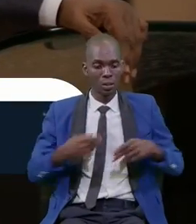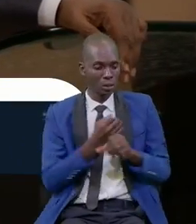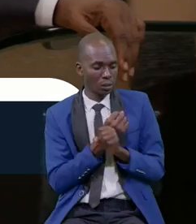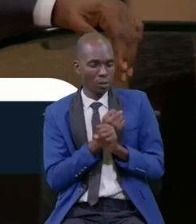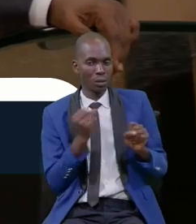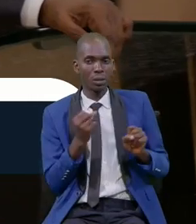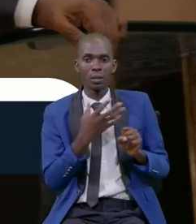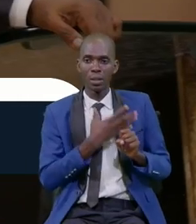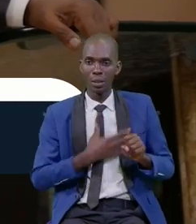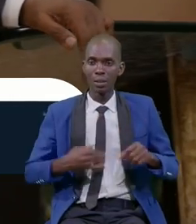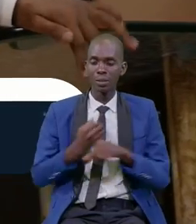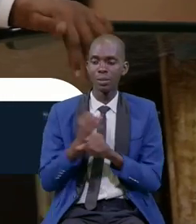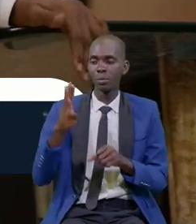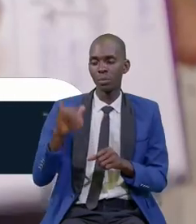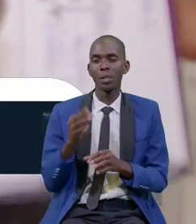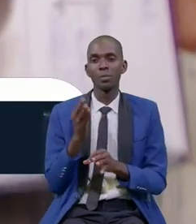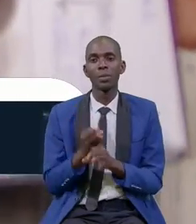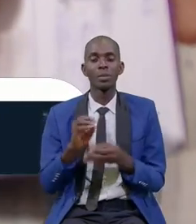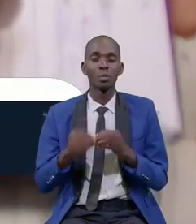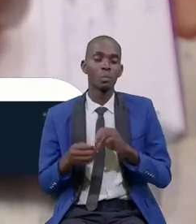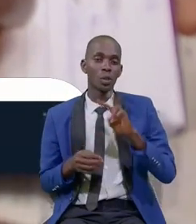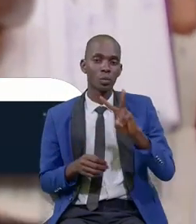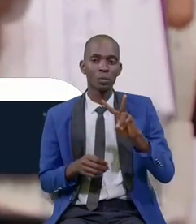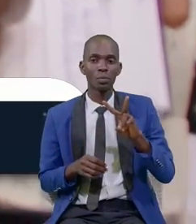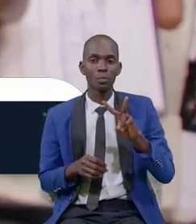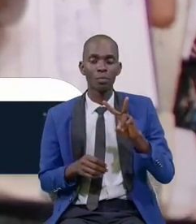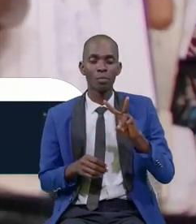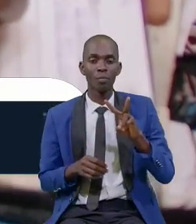repentantes sauvées, justifiées par la foi. 2.